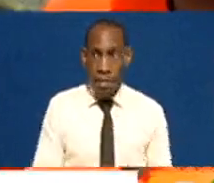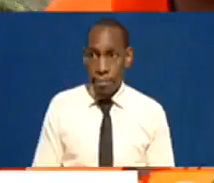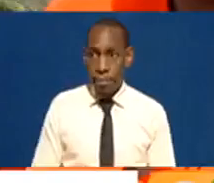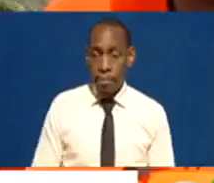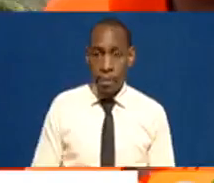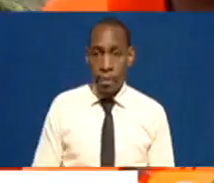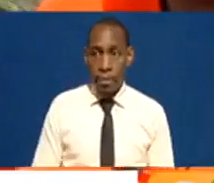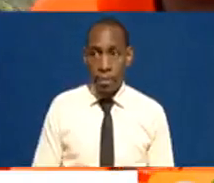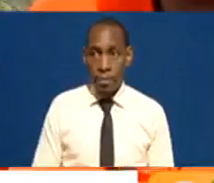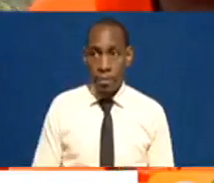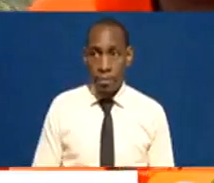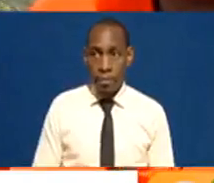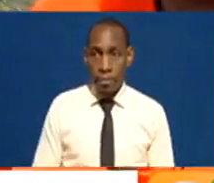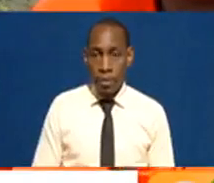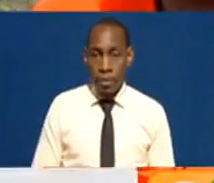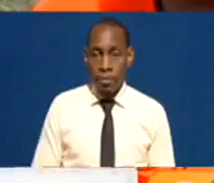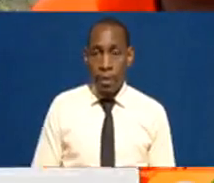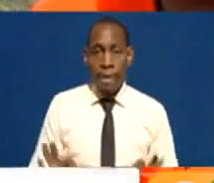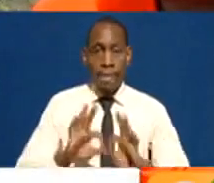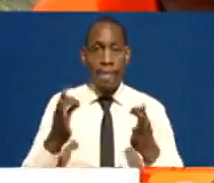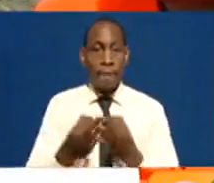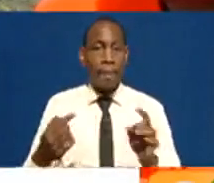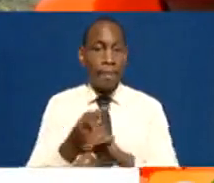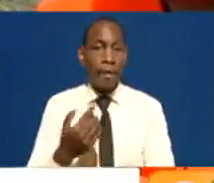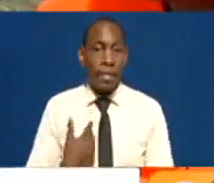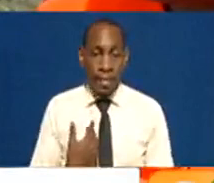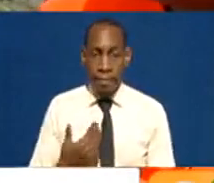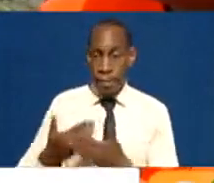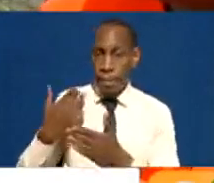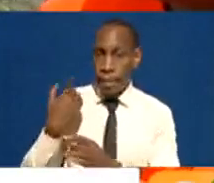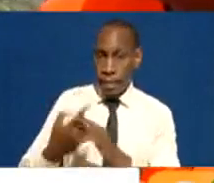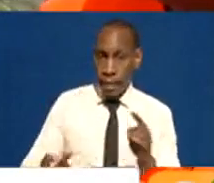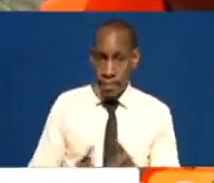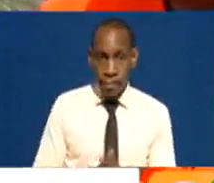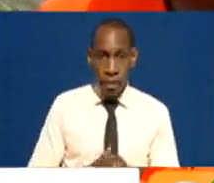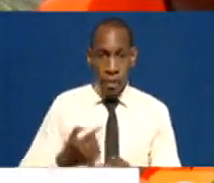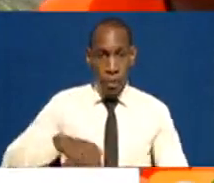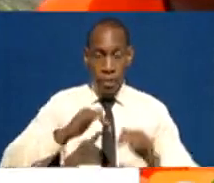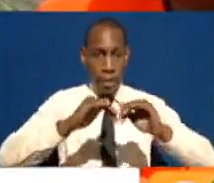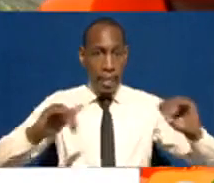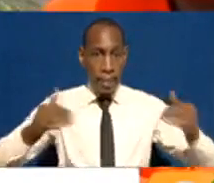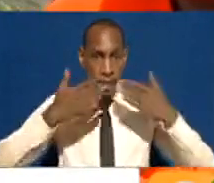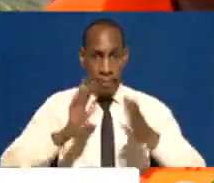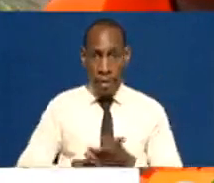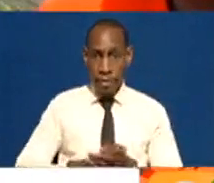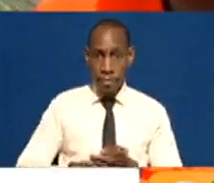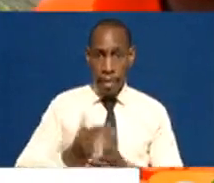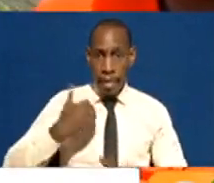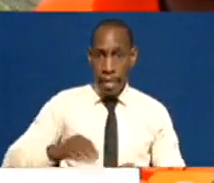tuna domestic issues last year, tukaachana, mimi